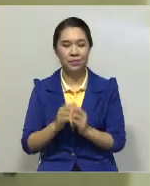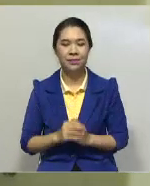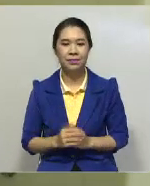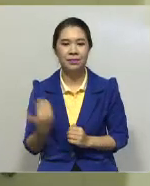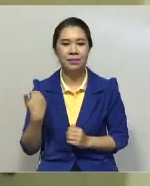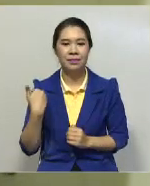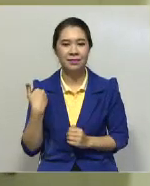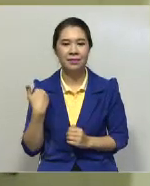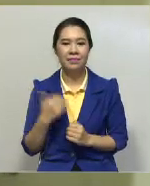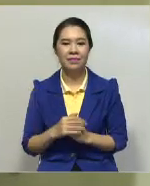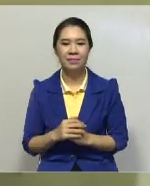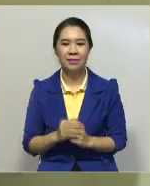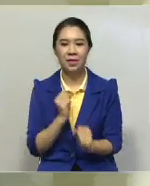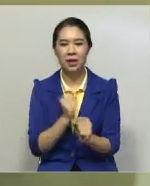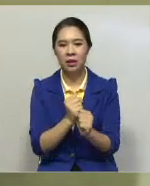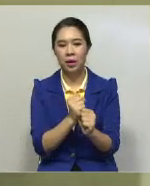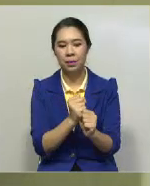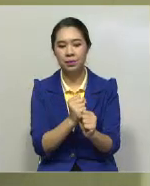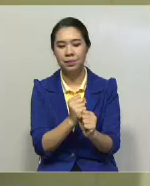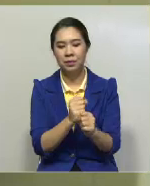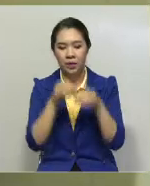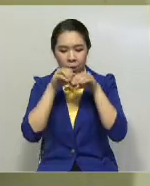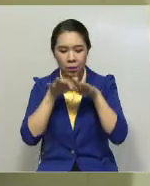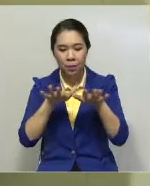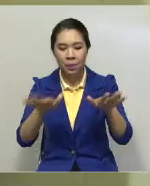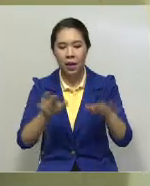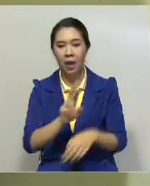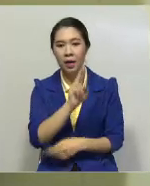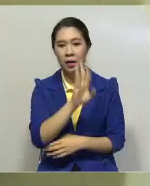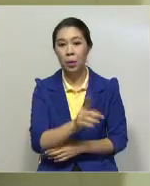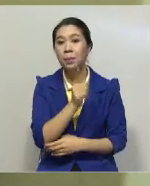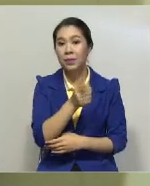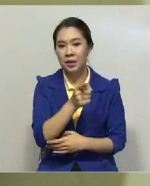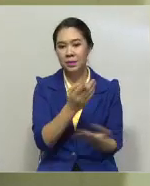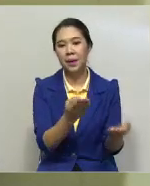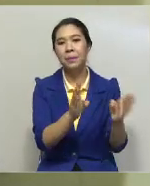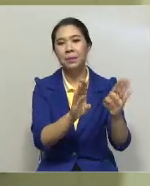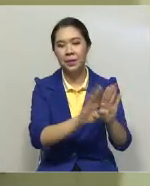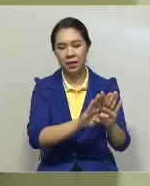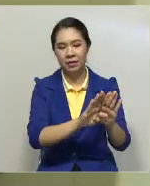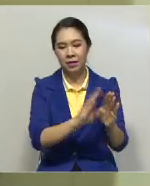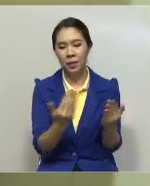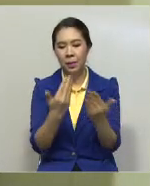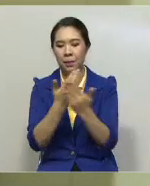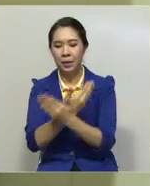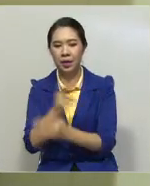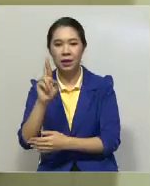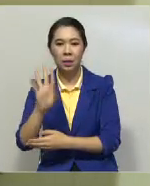ก็จะทำการยุติการออกอากาศในระบบอนาล็อกและก็จะเป็นระบบดิจิต